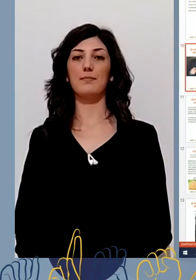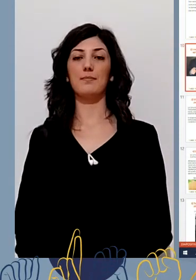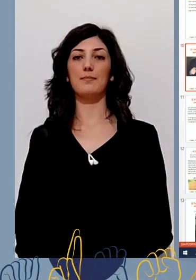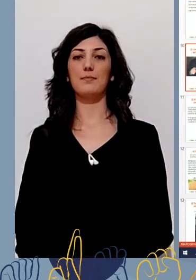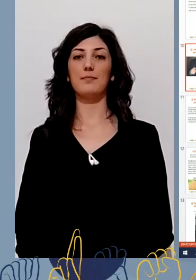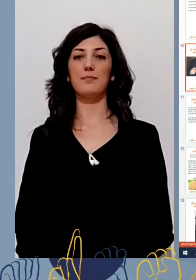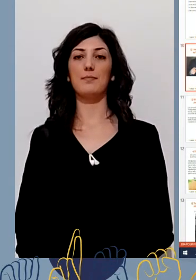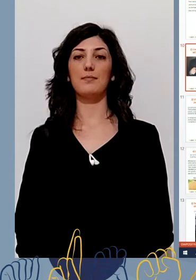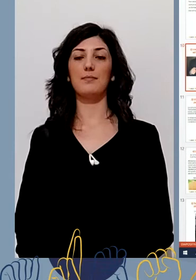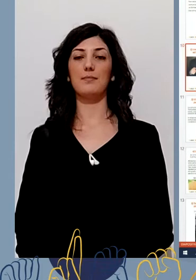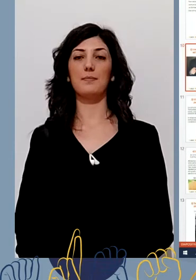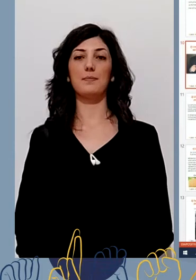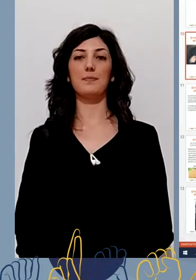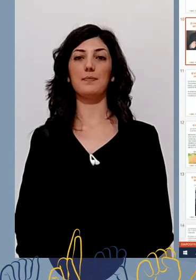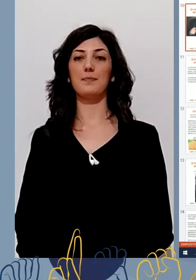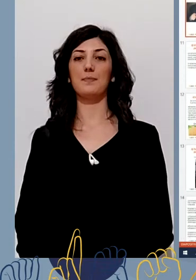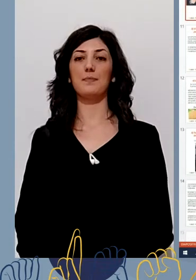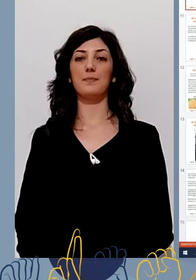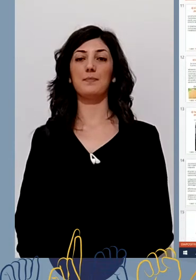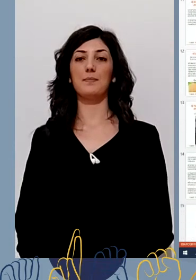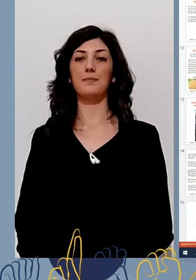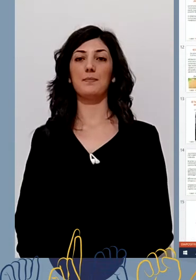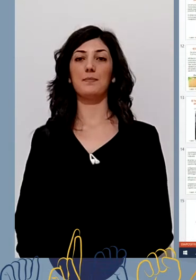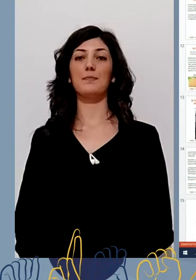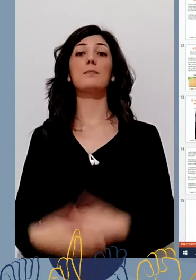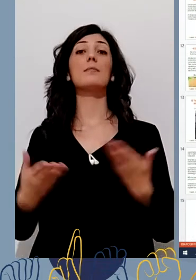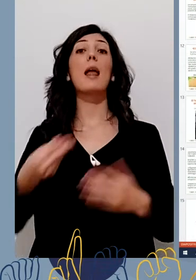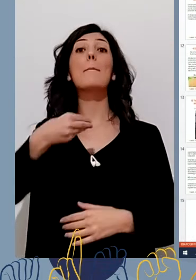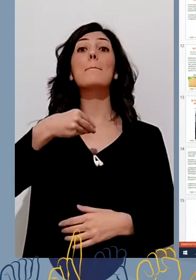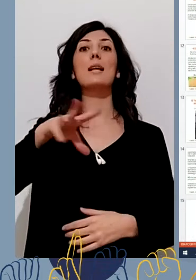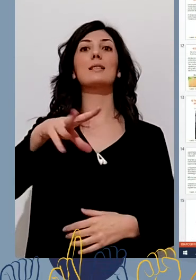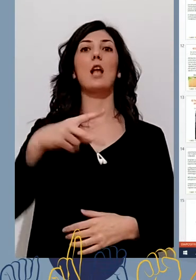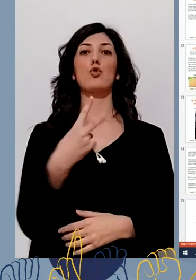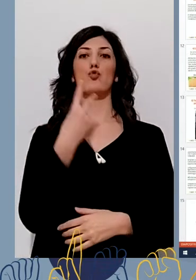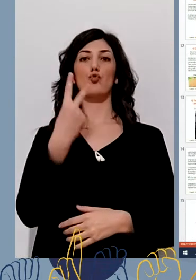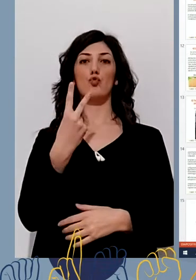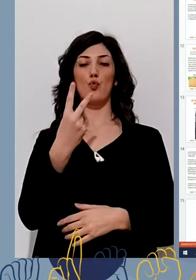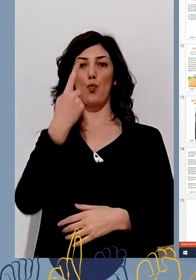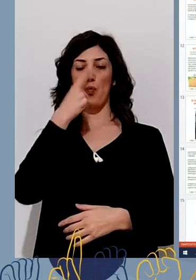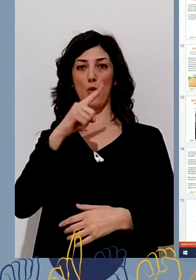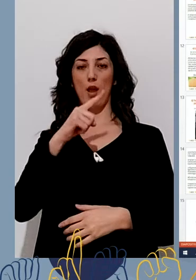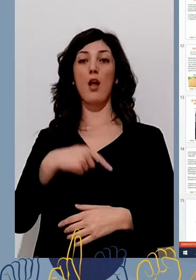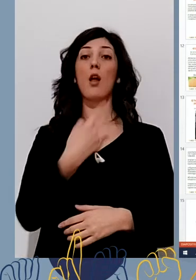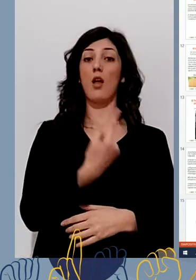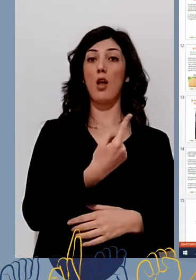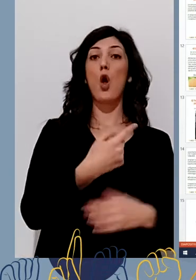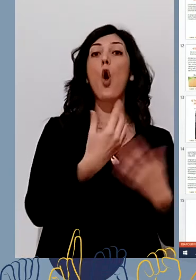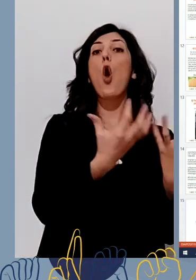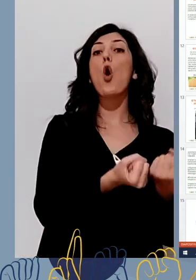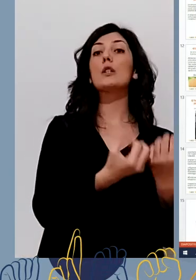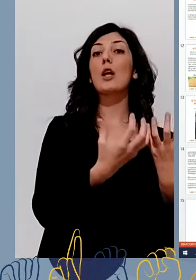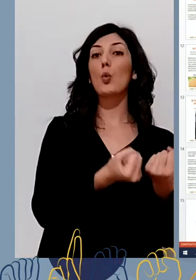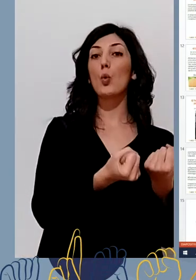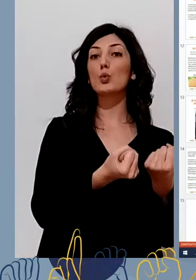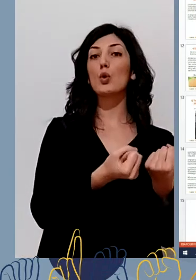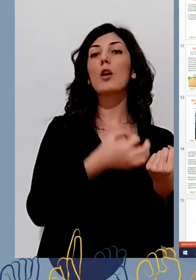Esatto. Possiamo distinguere, il messaggio si può distinguere in due livelli, ovvero c'è un contenuto dove io esprimo una